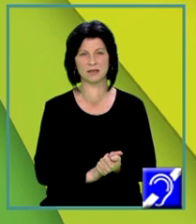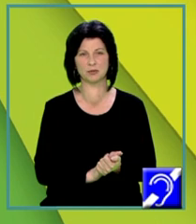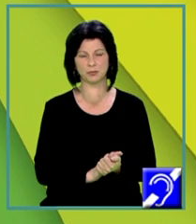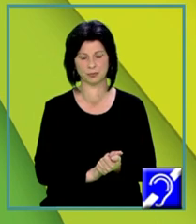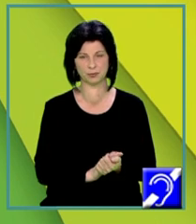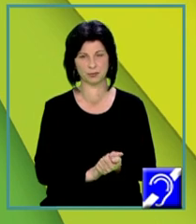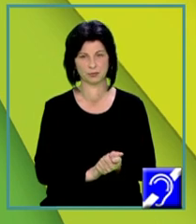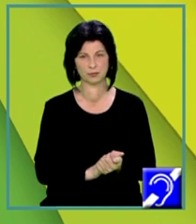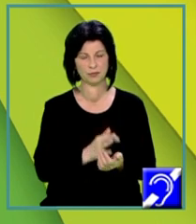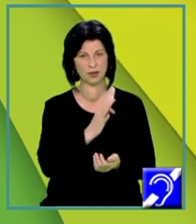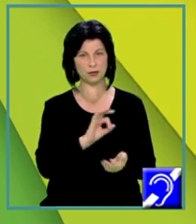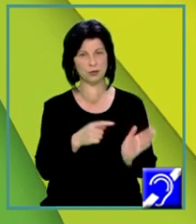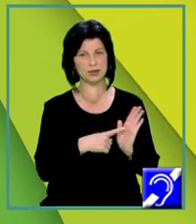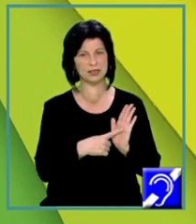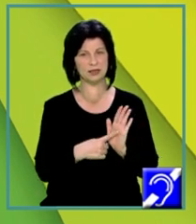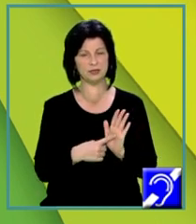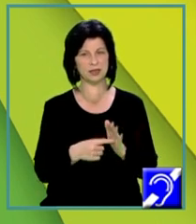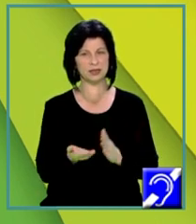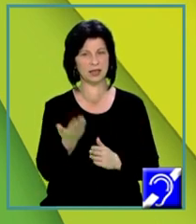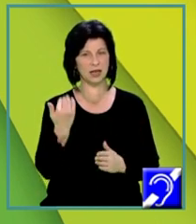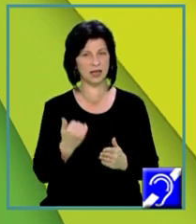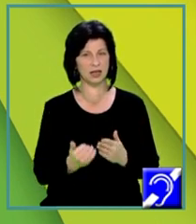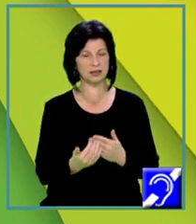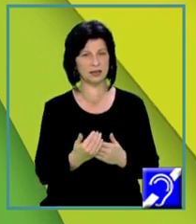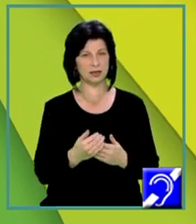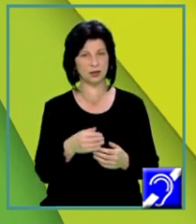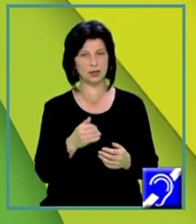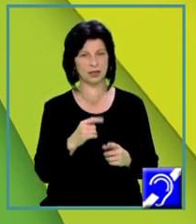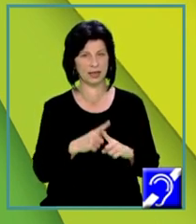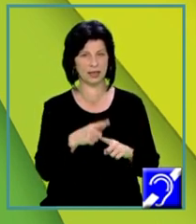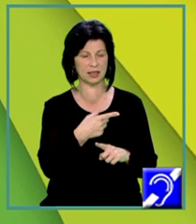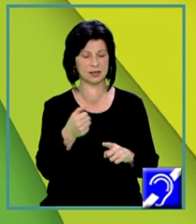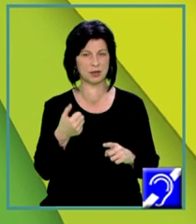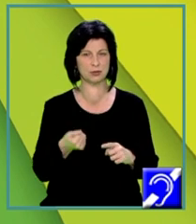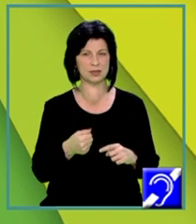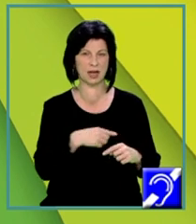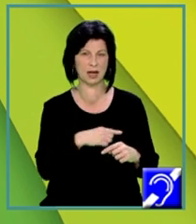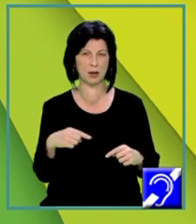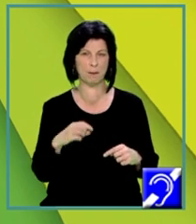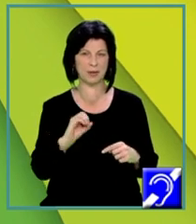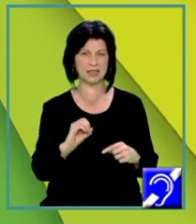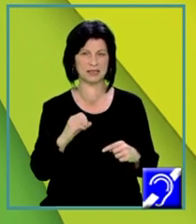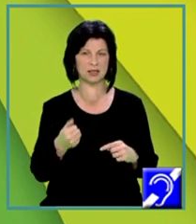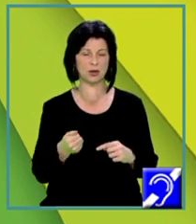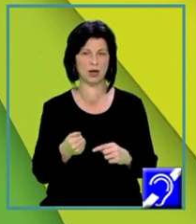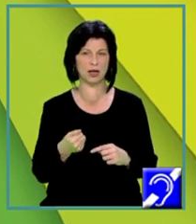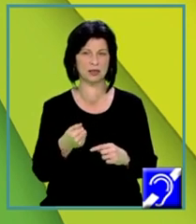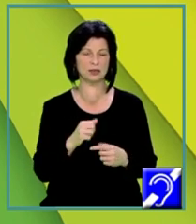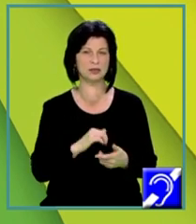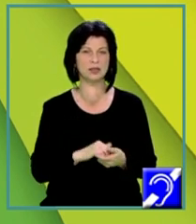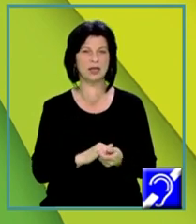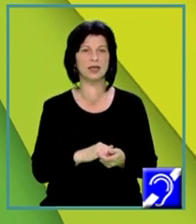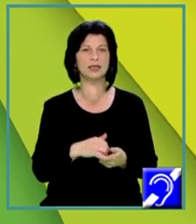funcția de finită ca anterior x minus Ah pe zero a și zero pe A1 iar G